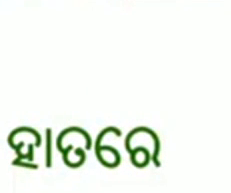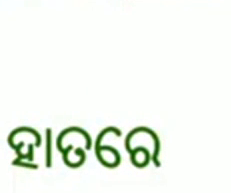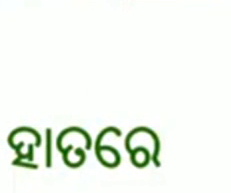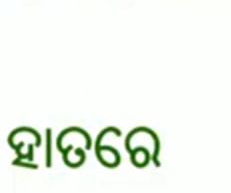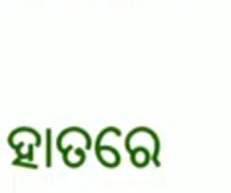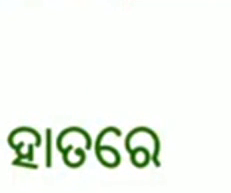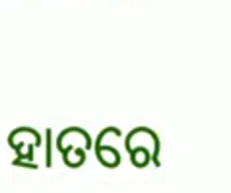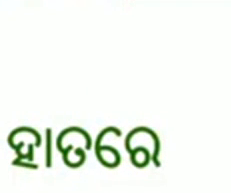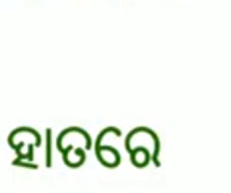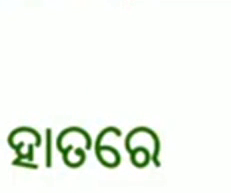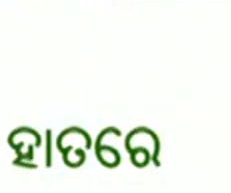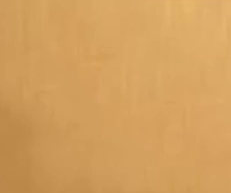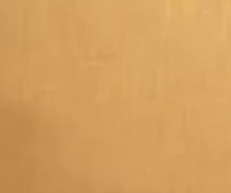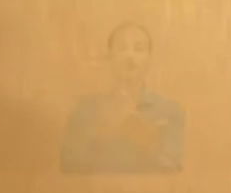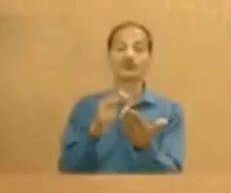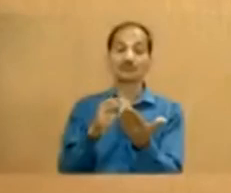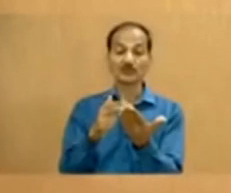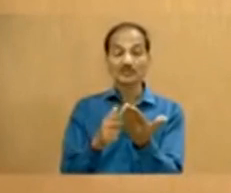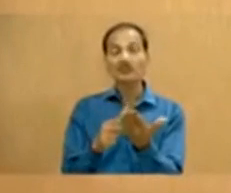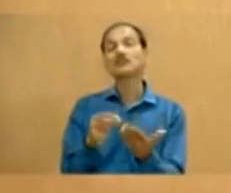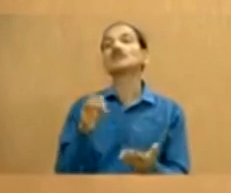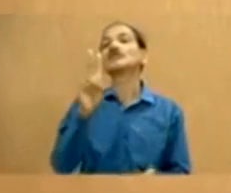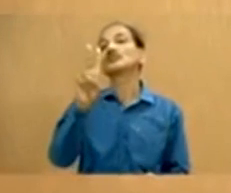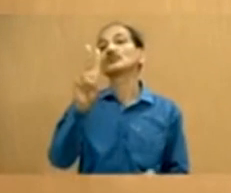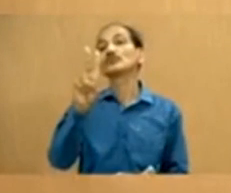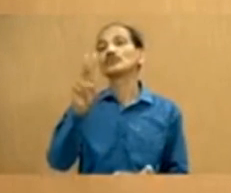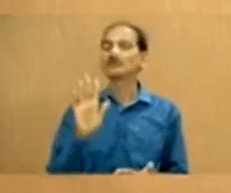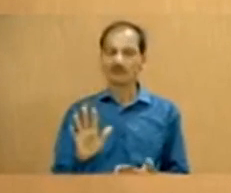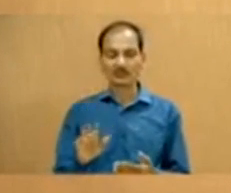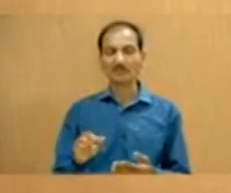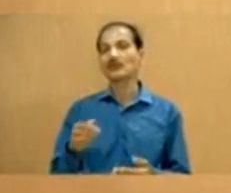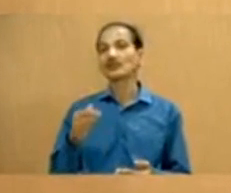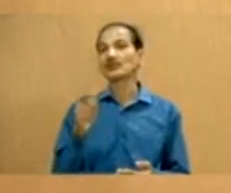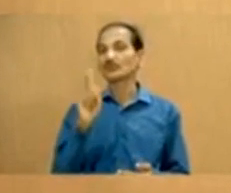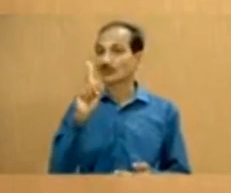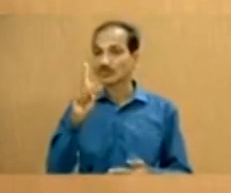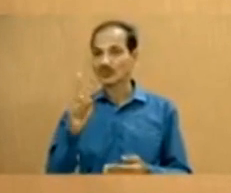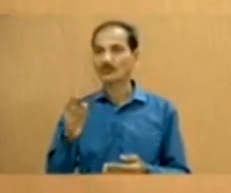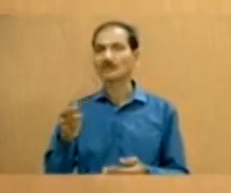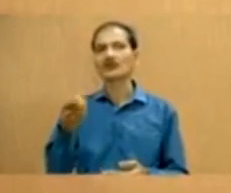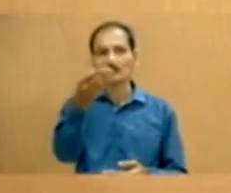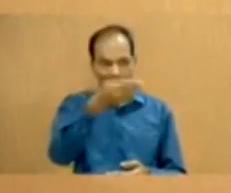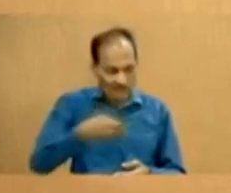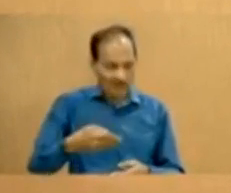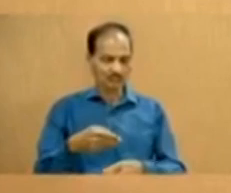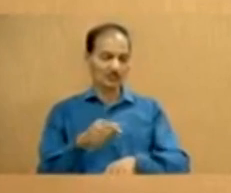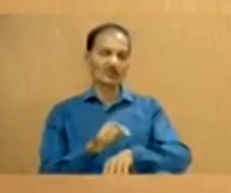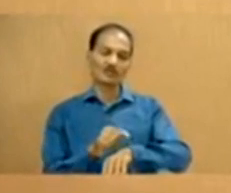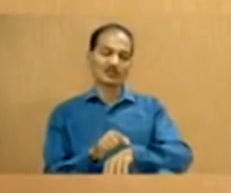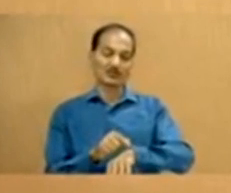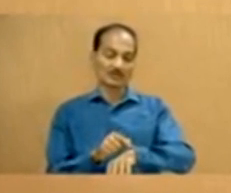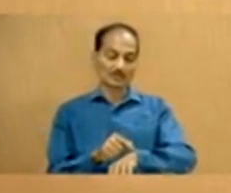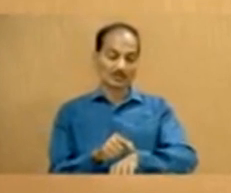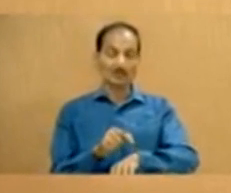ମୂଳରେ ଦୁଇଟି ଜିନିଷ ରହିଛି। ଗୋଟେ ହେଲା ଆମ ହାତରେ ସମୟ କେତେ ଅଛି, ଆଉ ଦ୍ୱିତୀୟ ଜିନିଷଟି ହେଲା